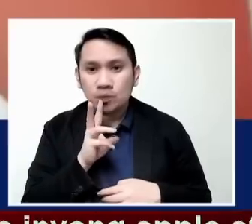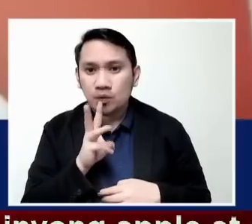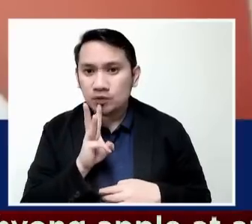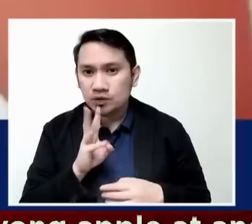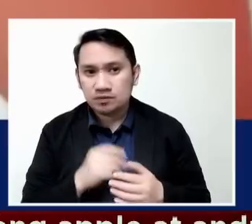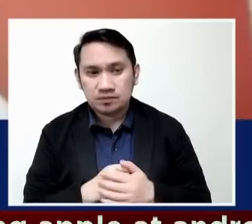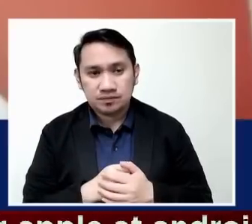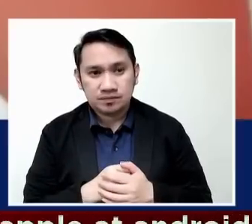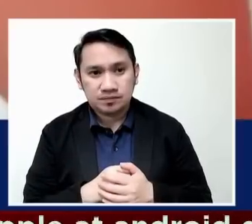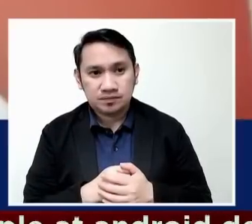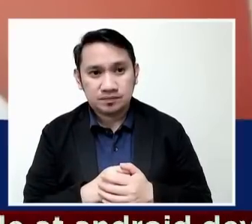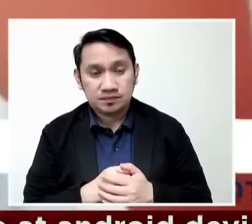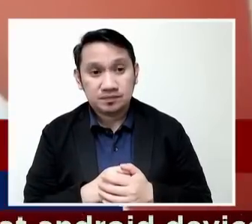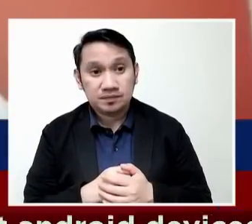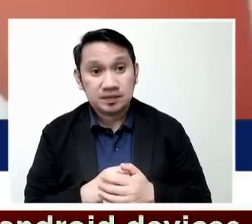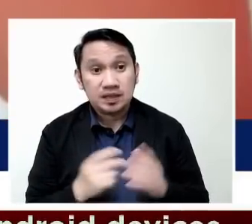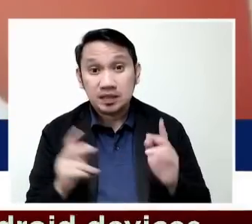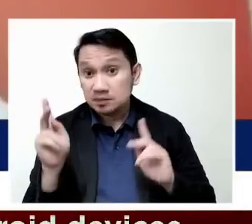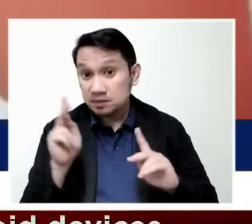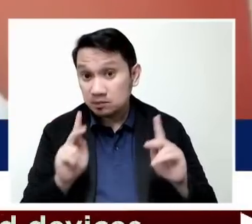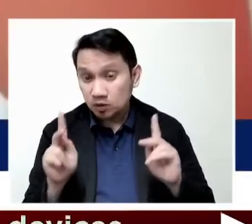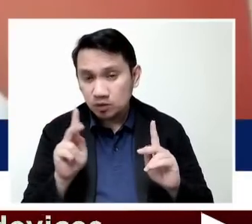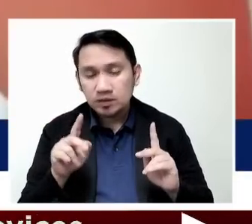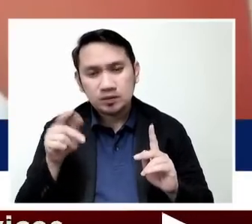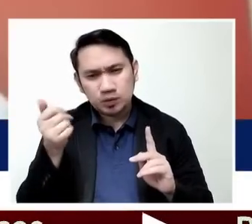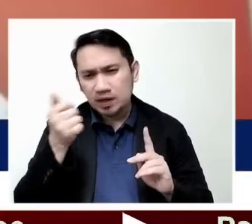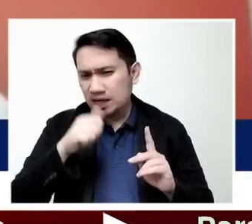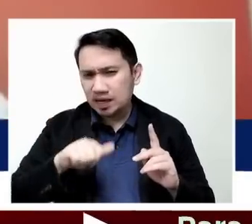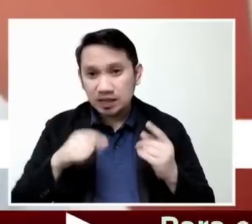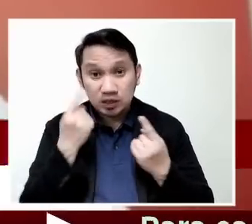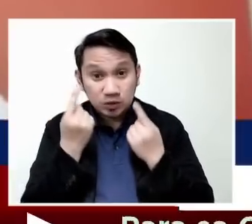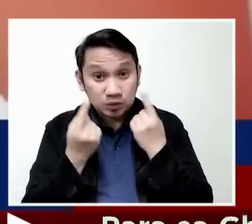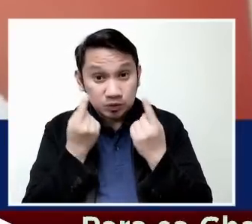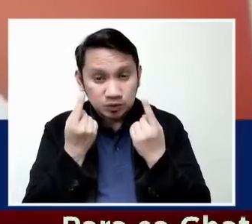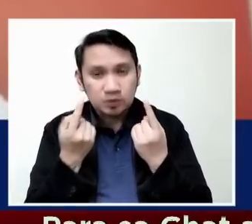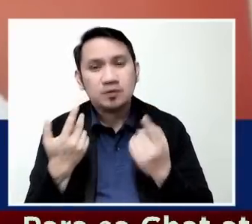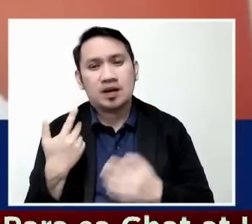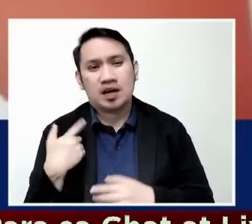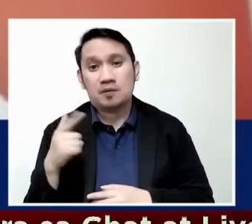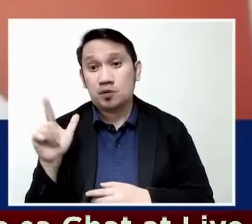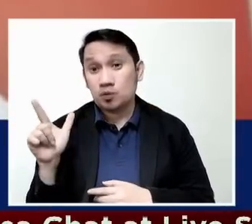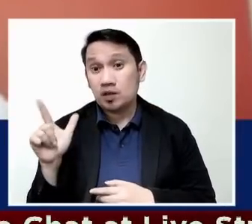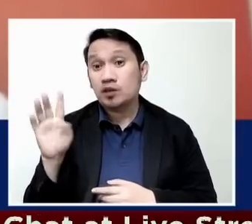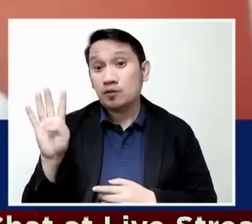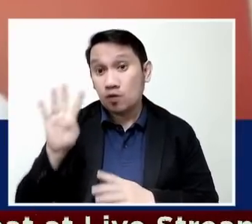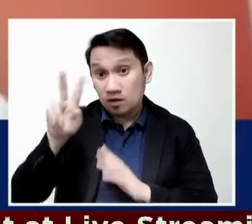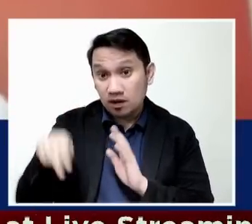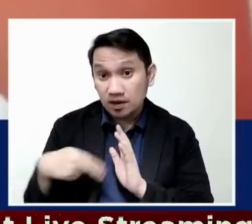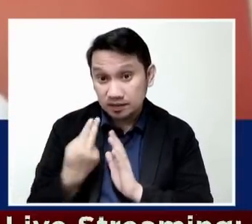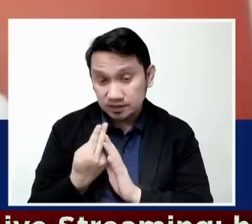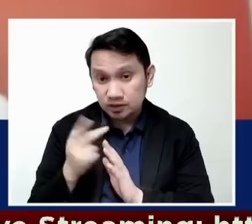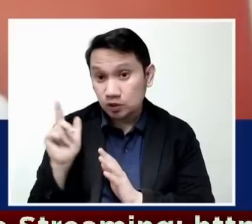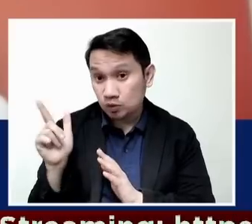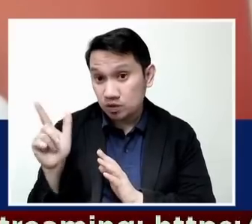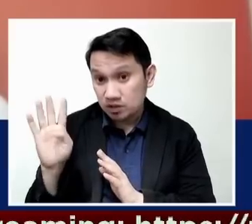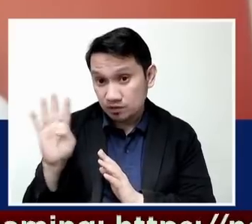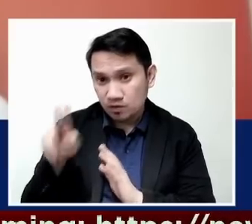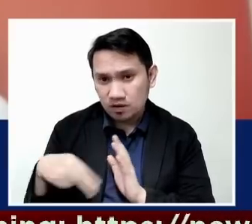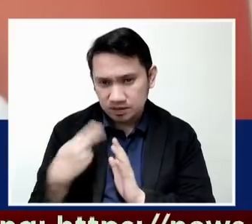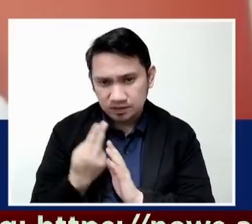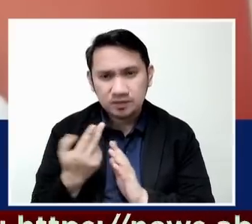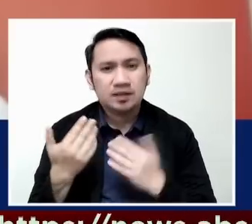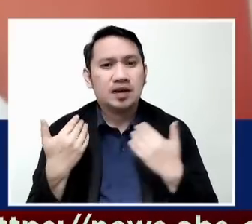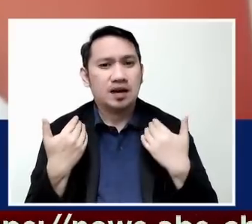Mga residents naman, any concern po nila, 24 hours nandyan po yung ating text JRT, nandyan